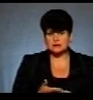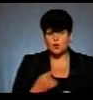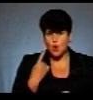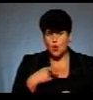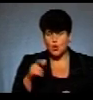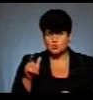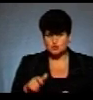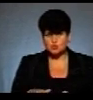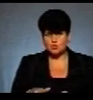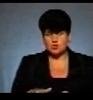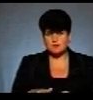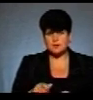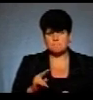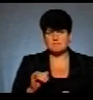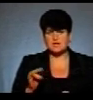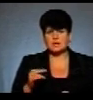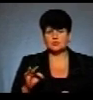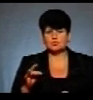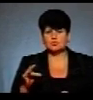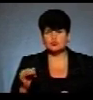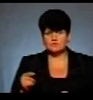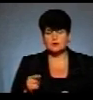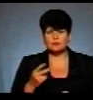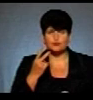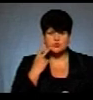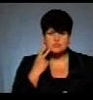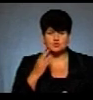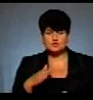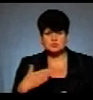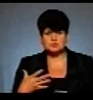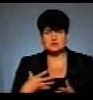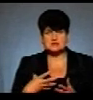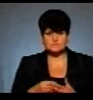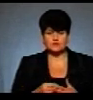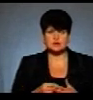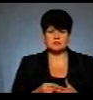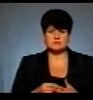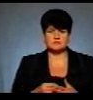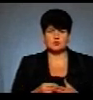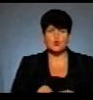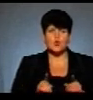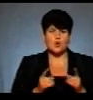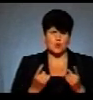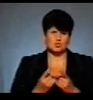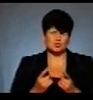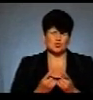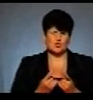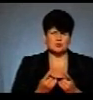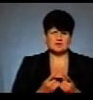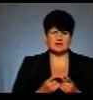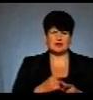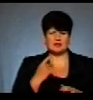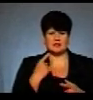Особа підозрювана у скоєнні даного злочину постійно зі сторони своїх, так мовити, однолітків піддавалася